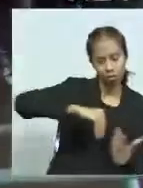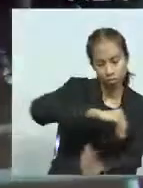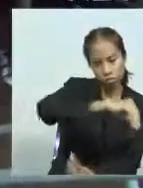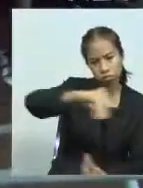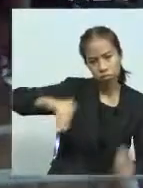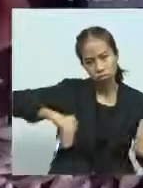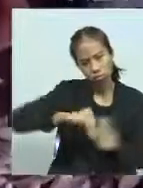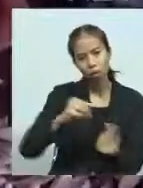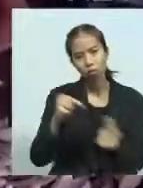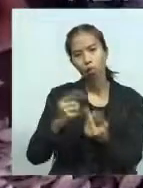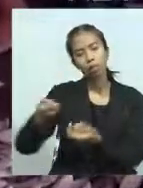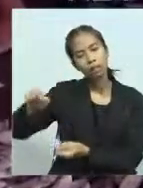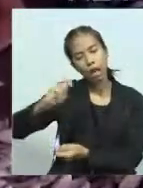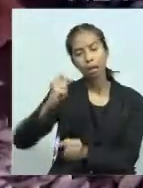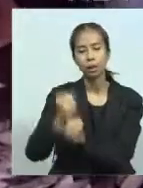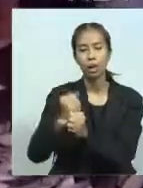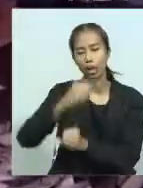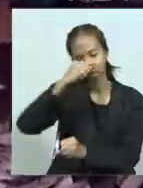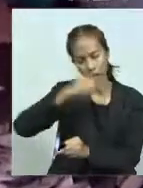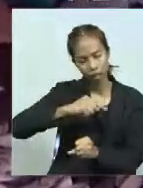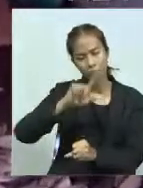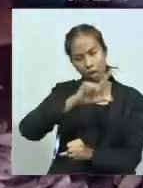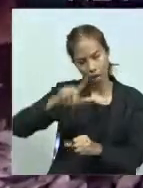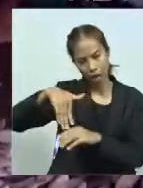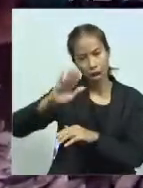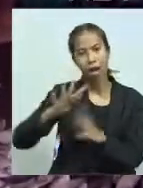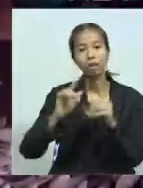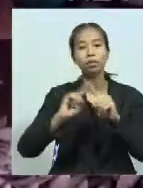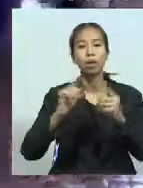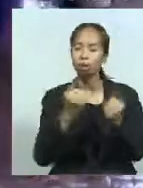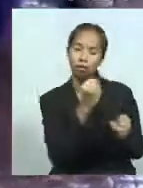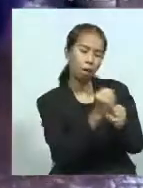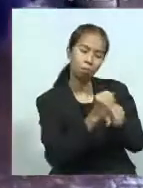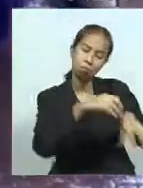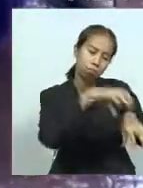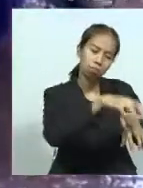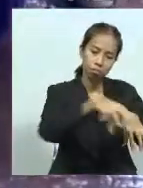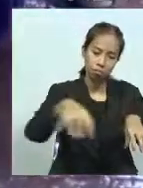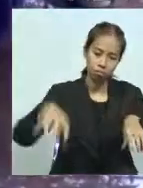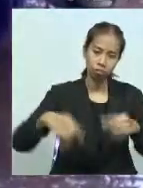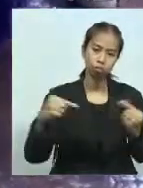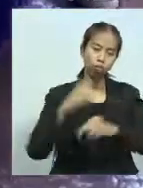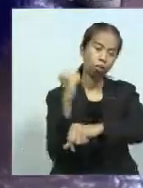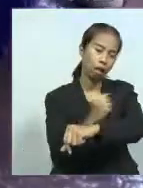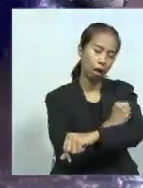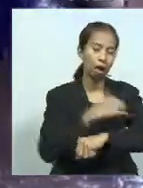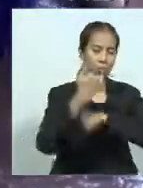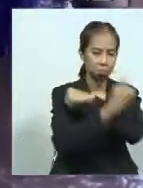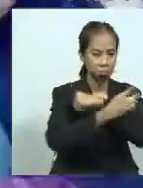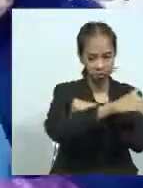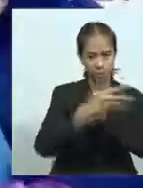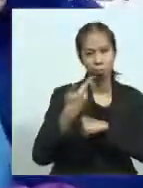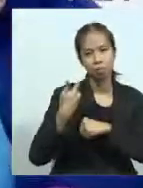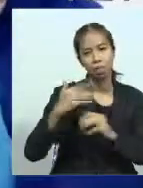างงานของไทยเป็นจำนวนหลายล้านคนและแทบทุกไซต์งานมีการจ้างแรงงานต่างด้าวไม่น้อยกว่